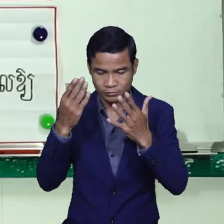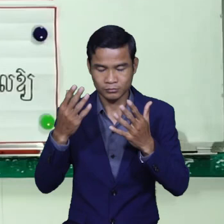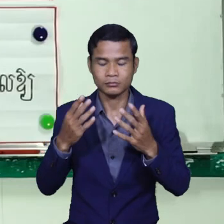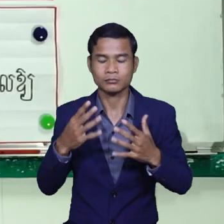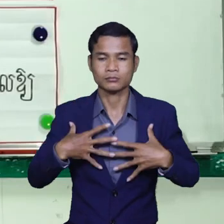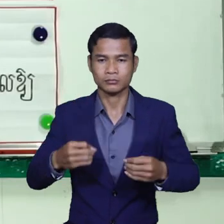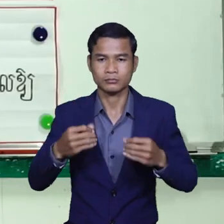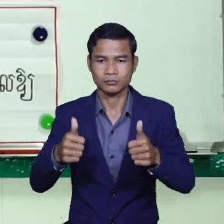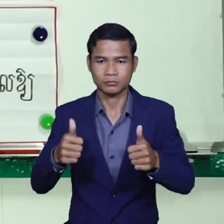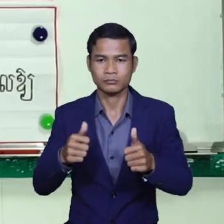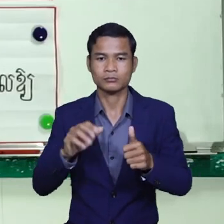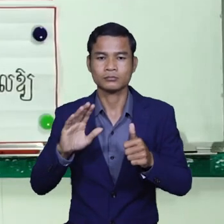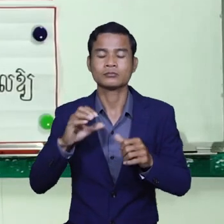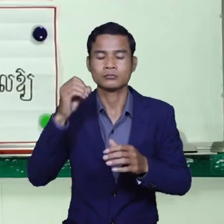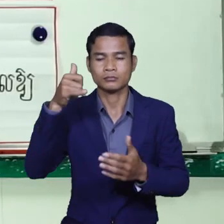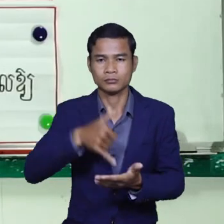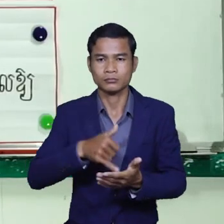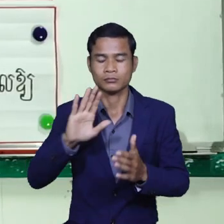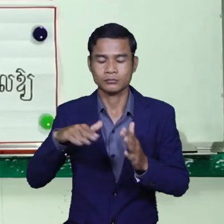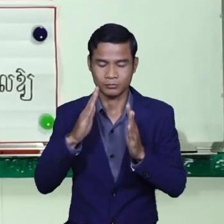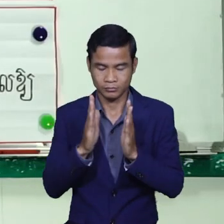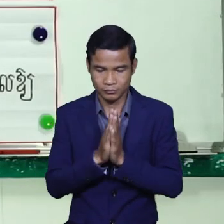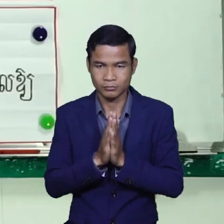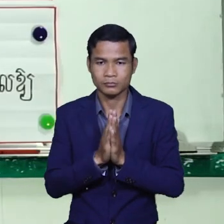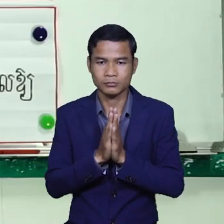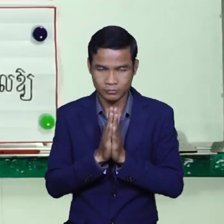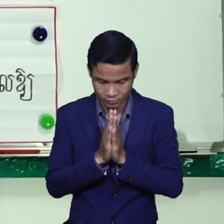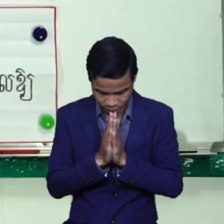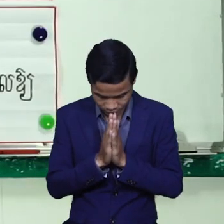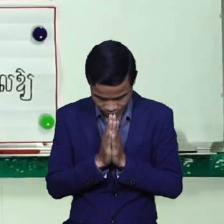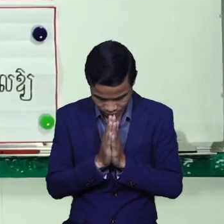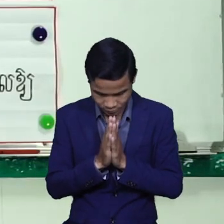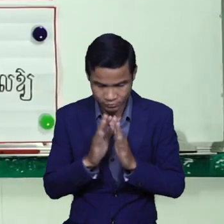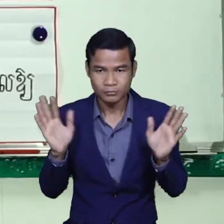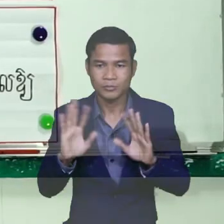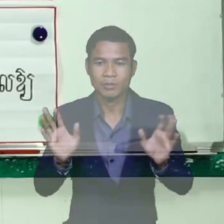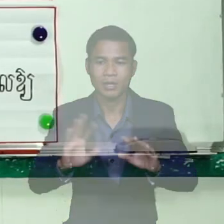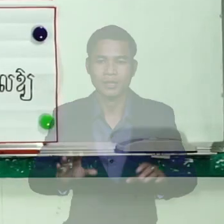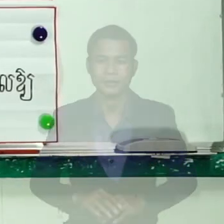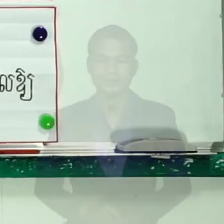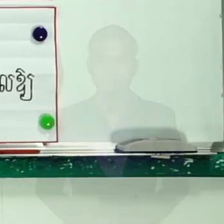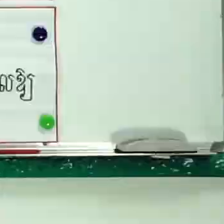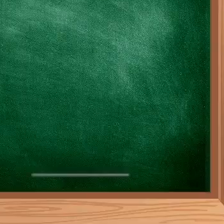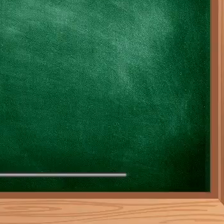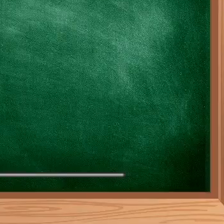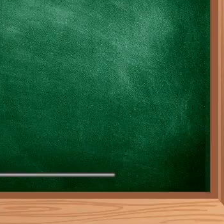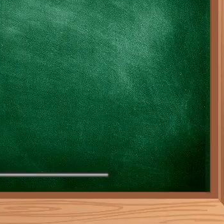lọ tặng ạc nế xâm rạp thang ngày nế nhạc rút xông ở cốn chà nâng xông chùm rếp lìa.